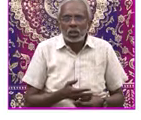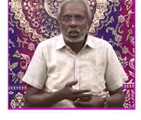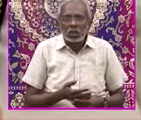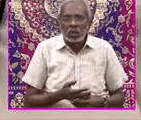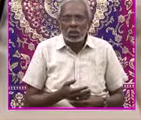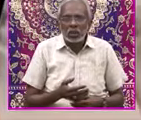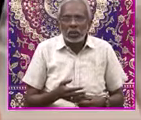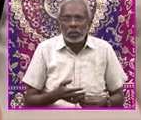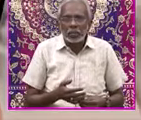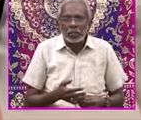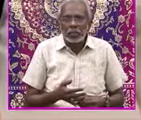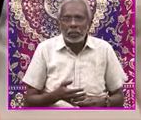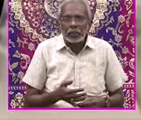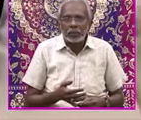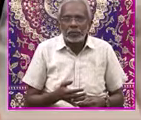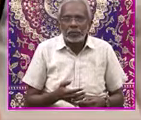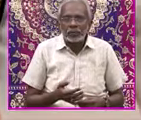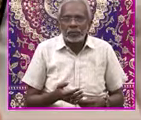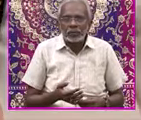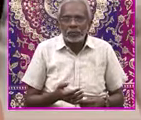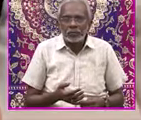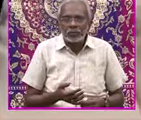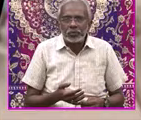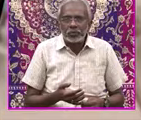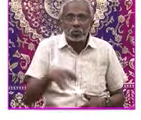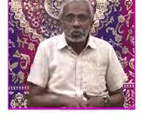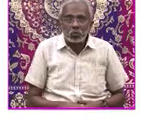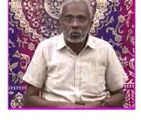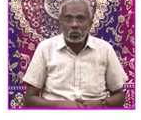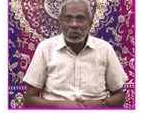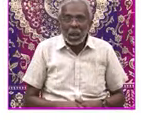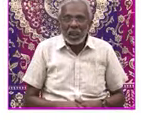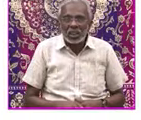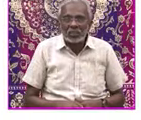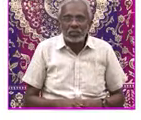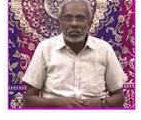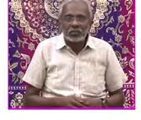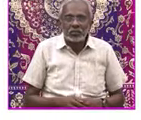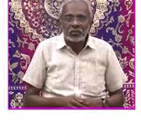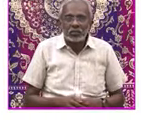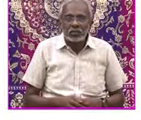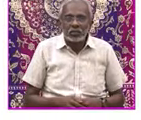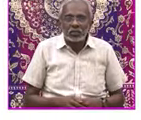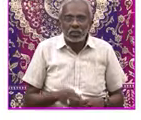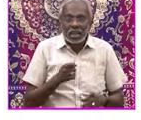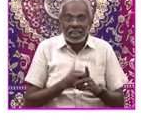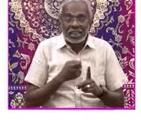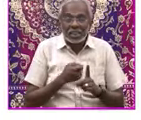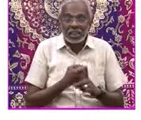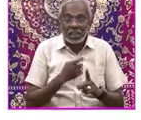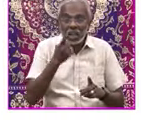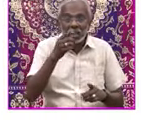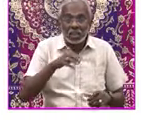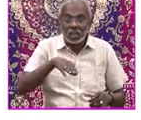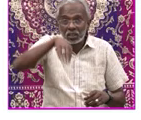இன்றியே. இந்த பாடலுடைய சொல்லும் பொருளையும் பாருங்க. கறி, கறி என்றால் உங்களுக்கு ஞாபகம்